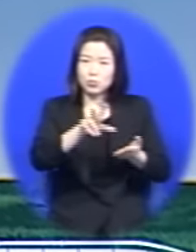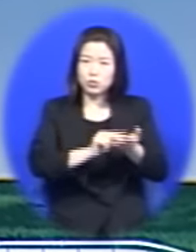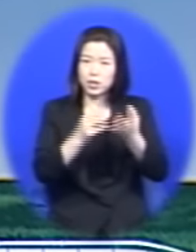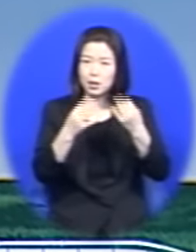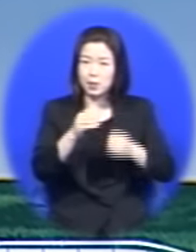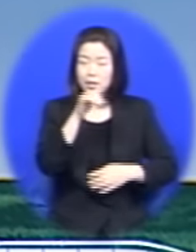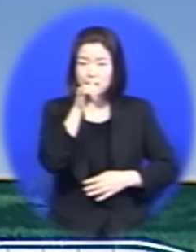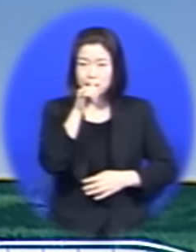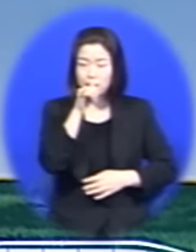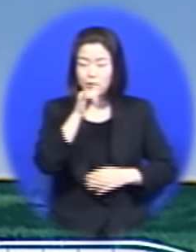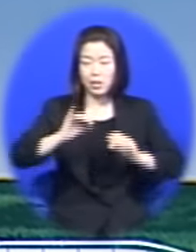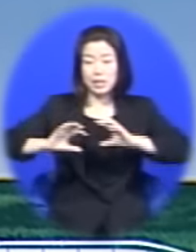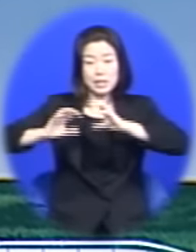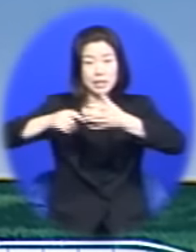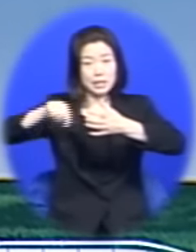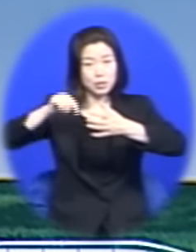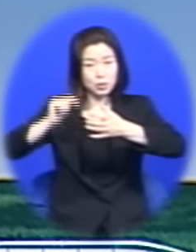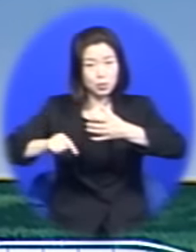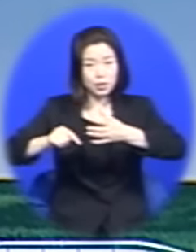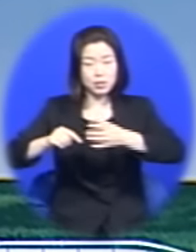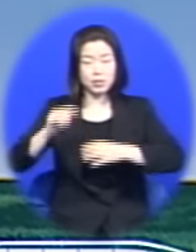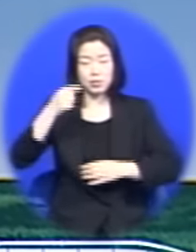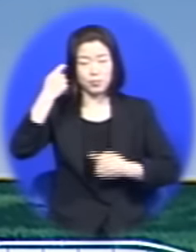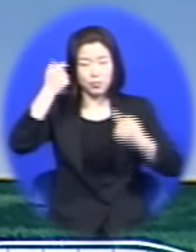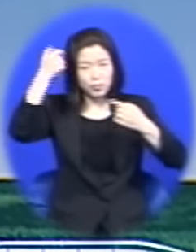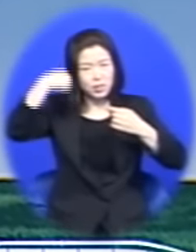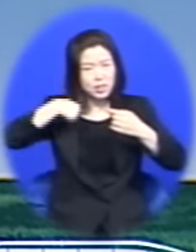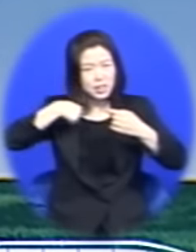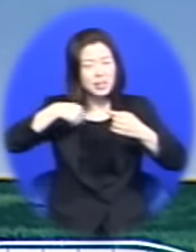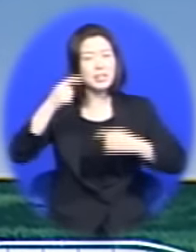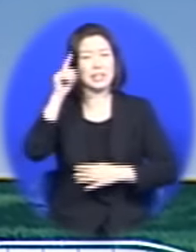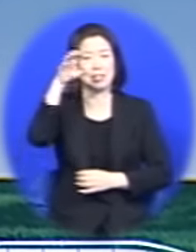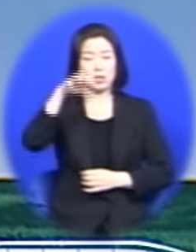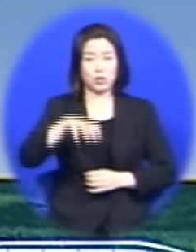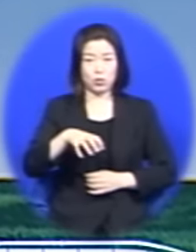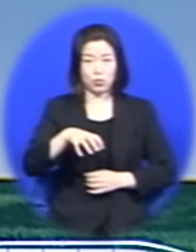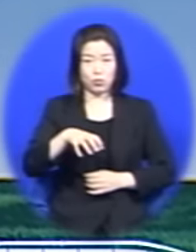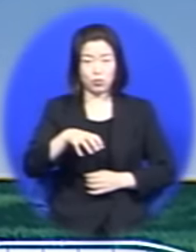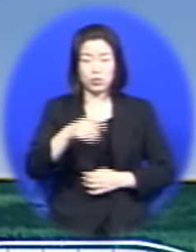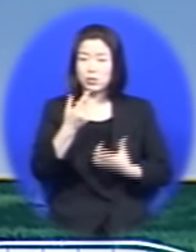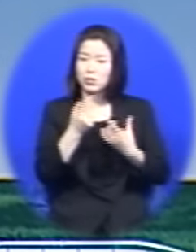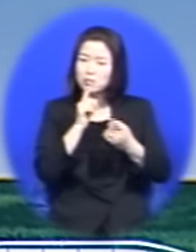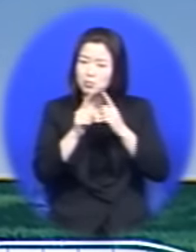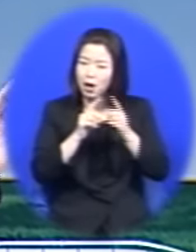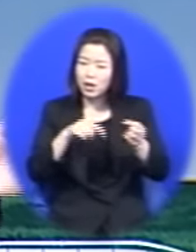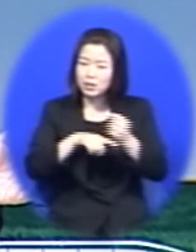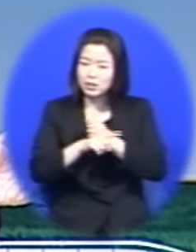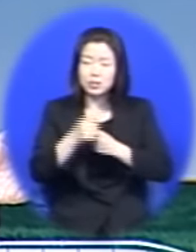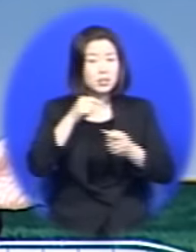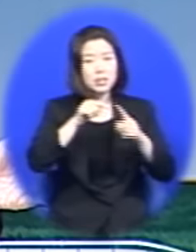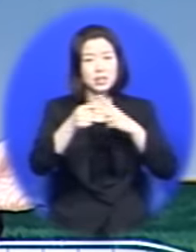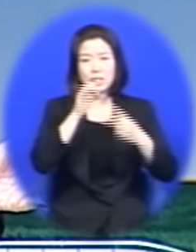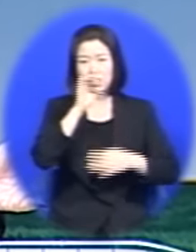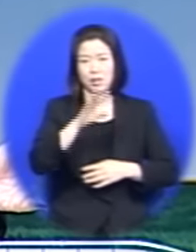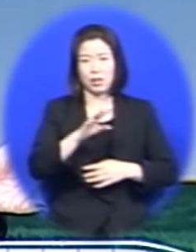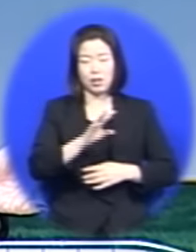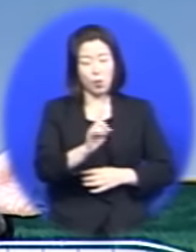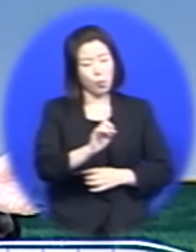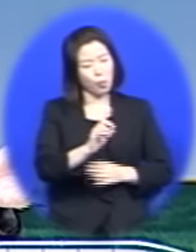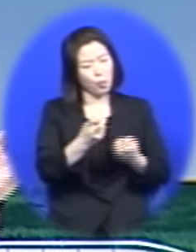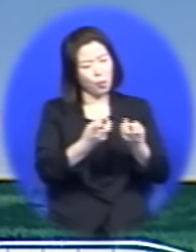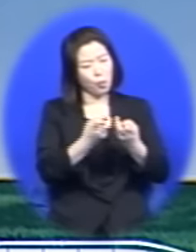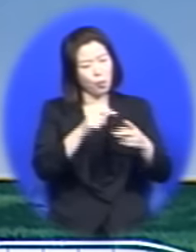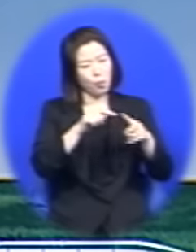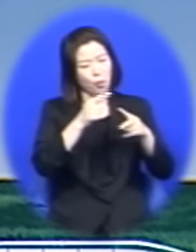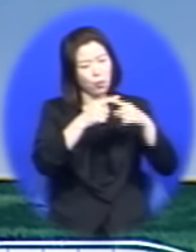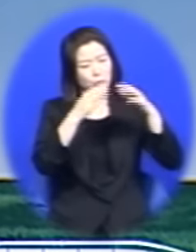세상에서 경험하는 천국이라고 하는 말을 저는 이해할 수가 없었어요. 어떻게 여기가 천국이 될수 있는가